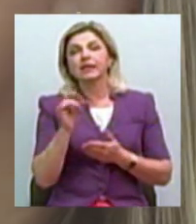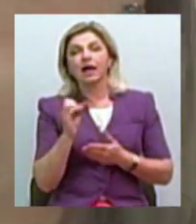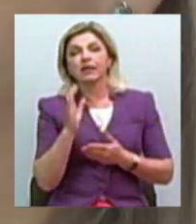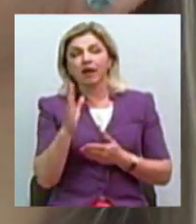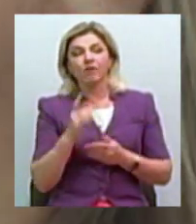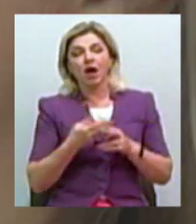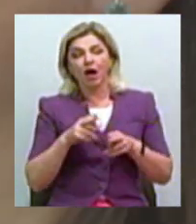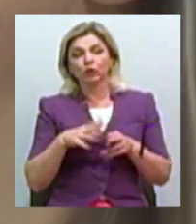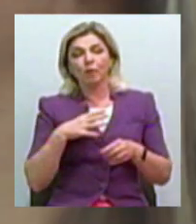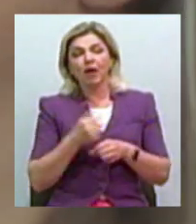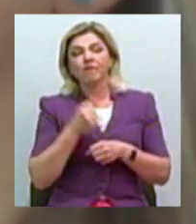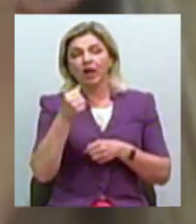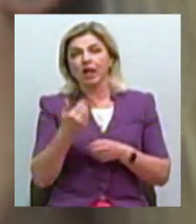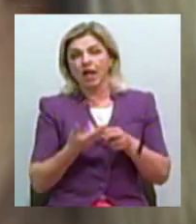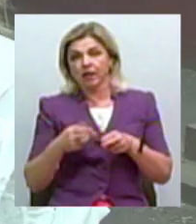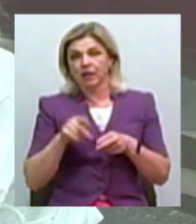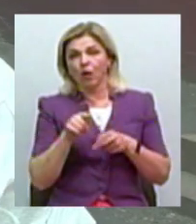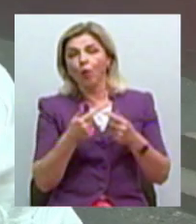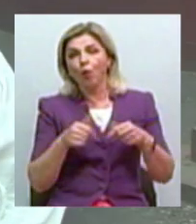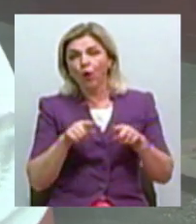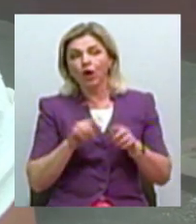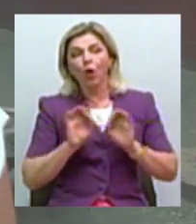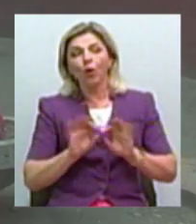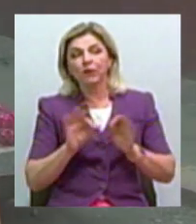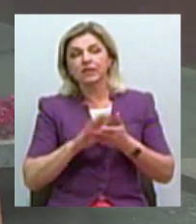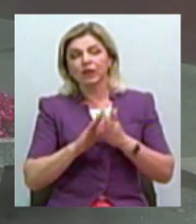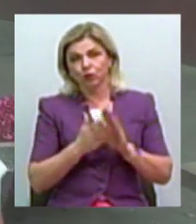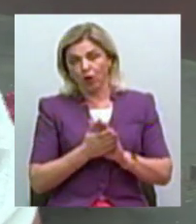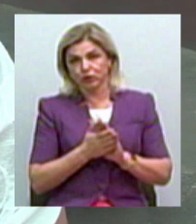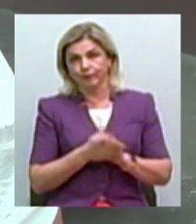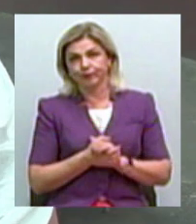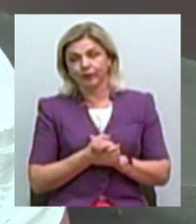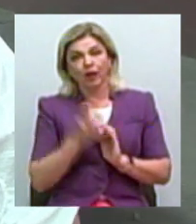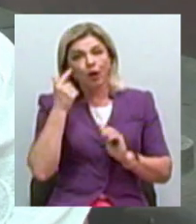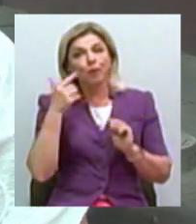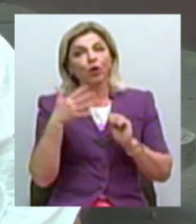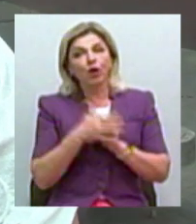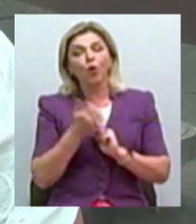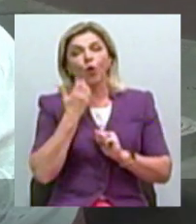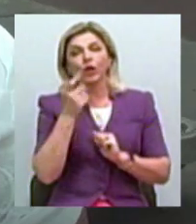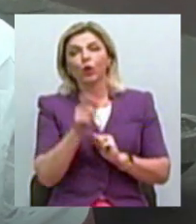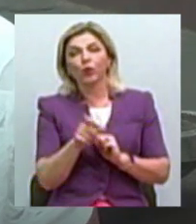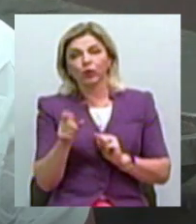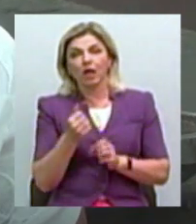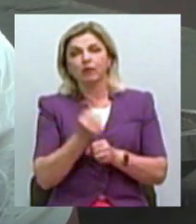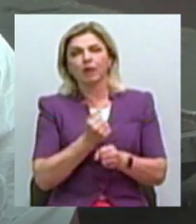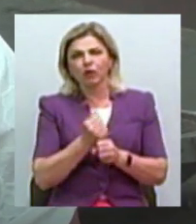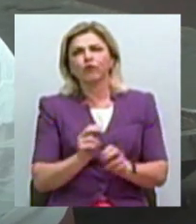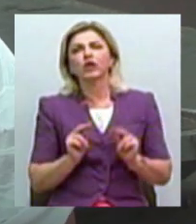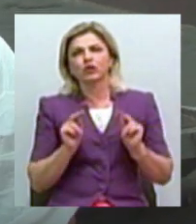який балотувався на цьому окрузі, пояснює ситуацію зі свого боку. Розумієте, коли люди відпрацювали